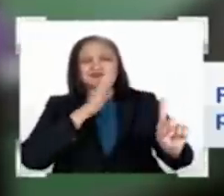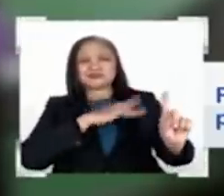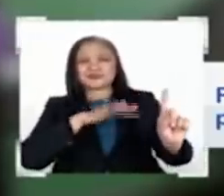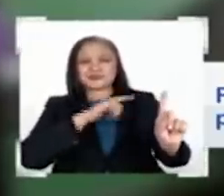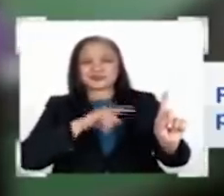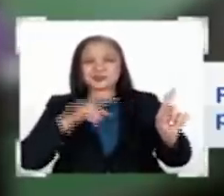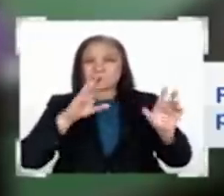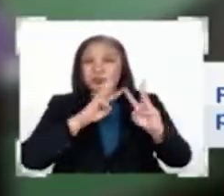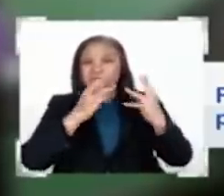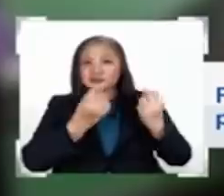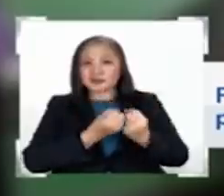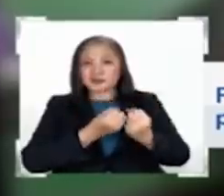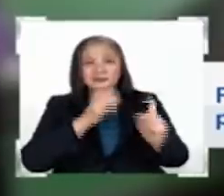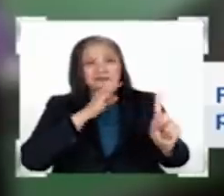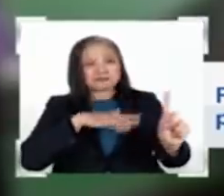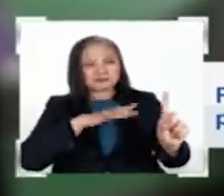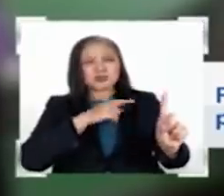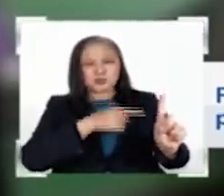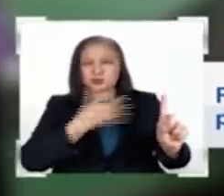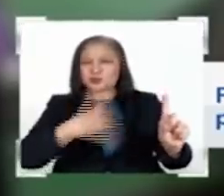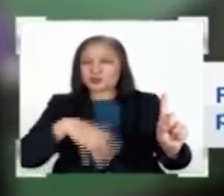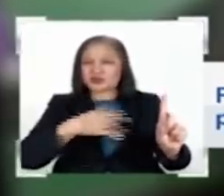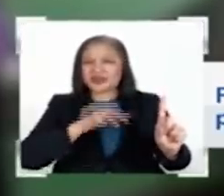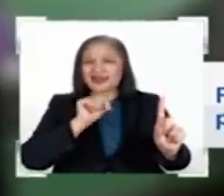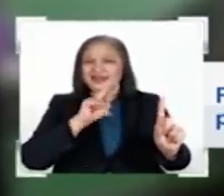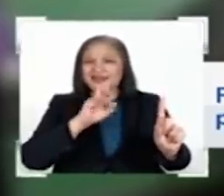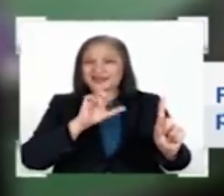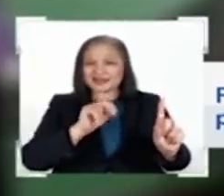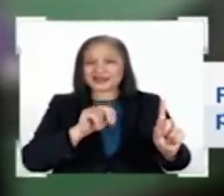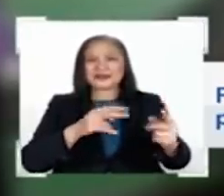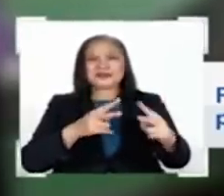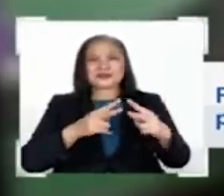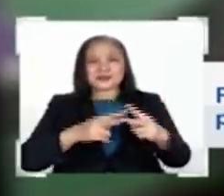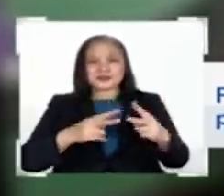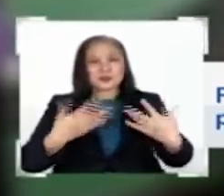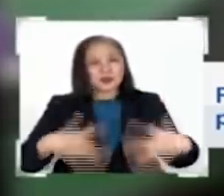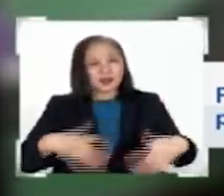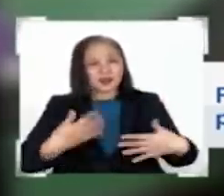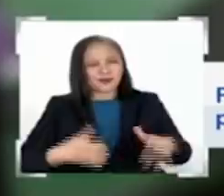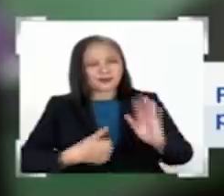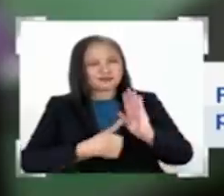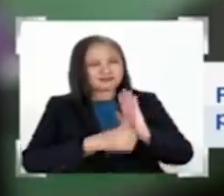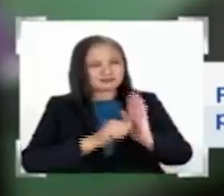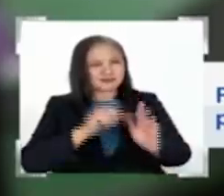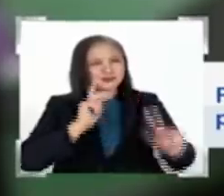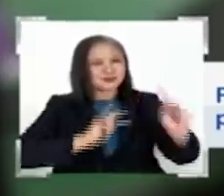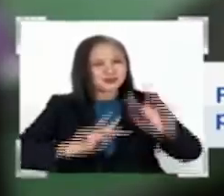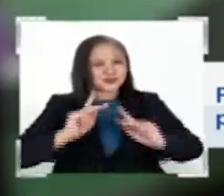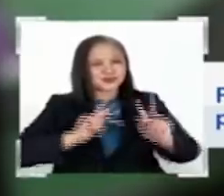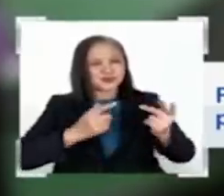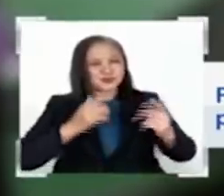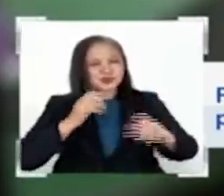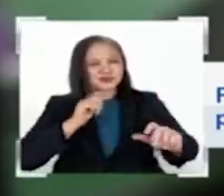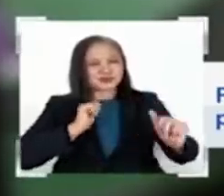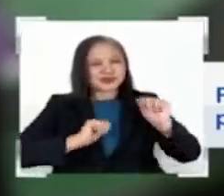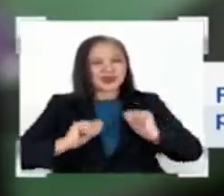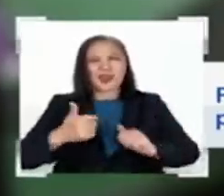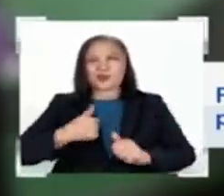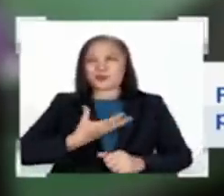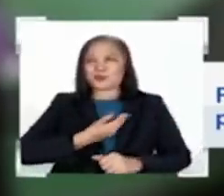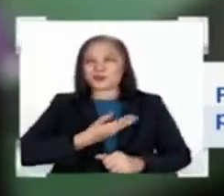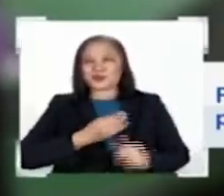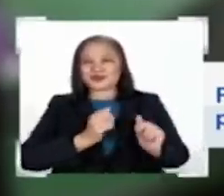and talagang sobrang nakaka-impress yung performance niya. So, kahit ako kinakabahan na makasama si